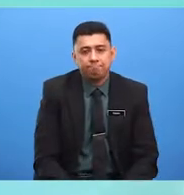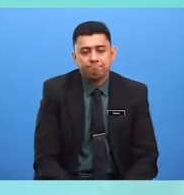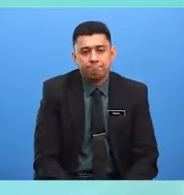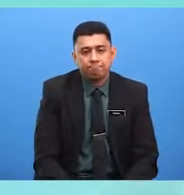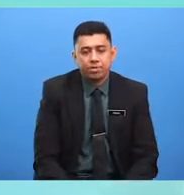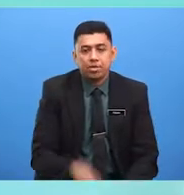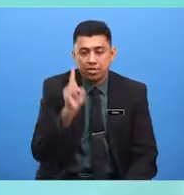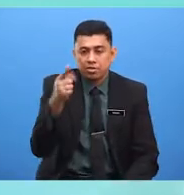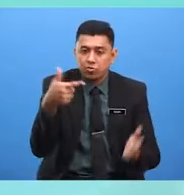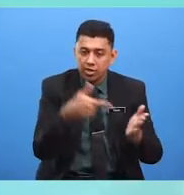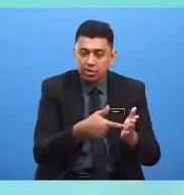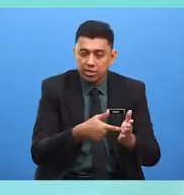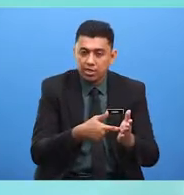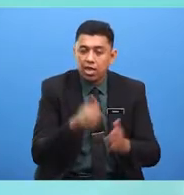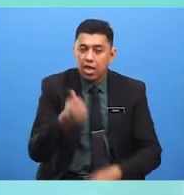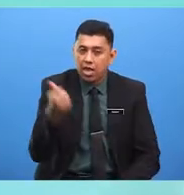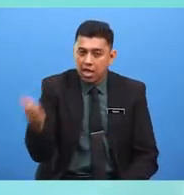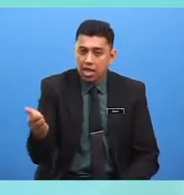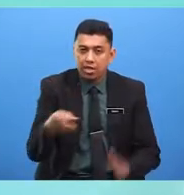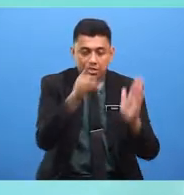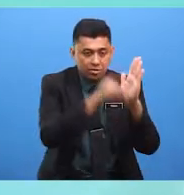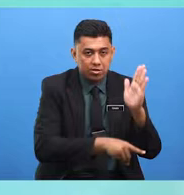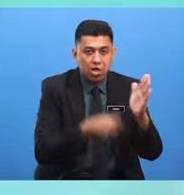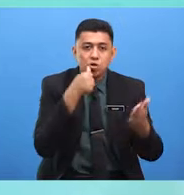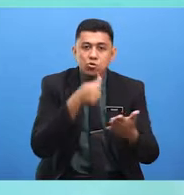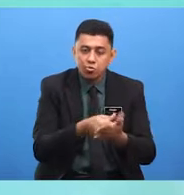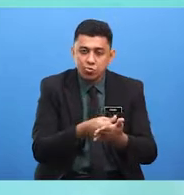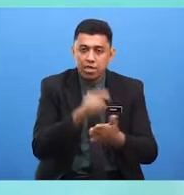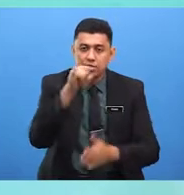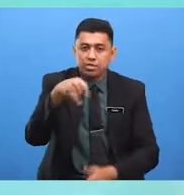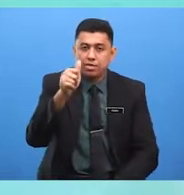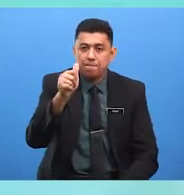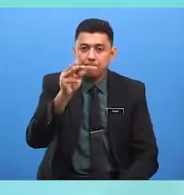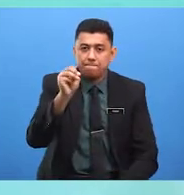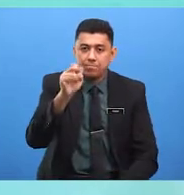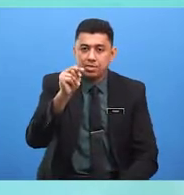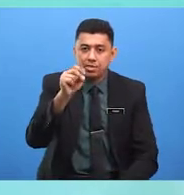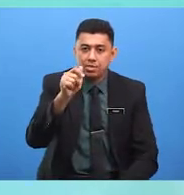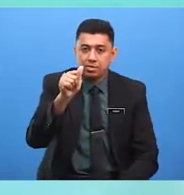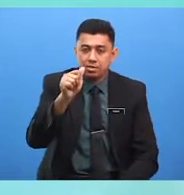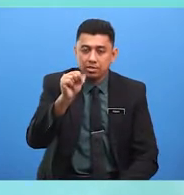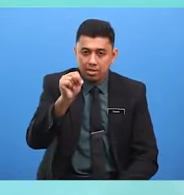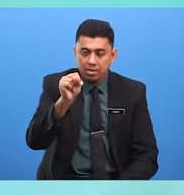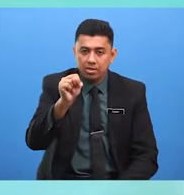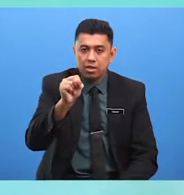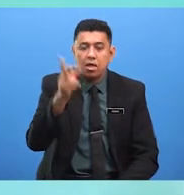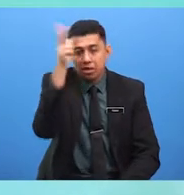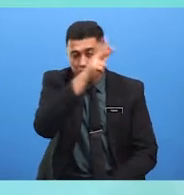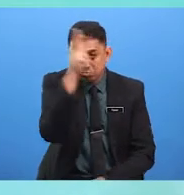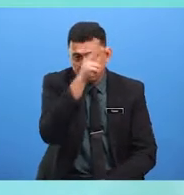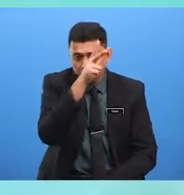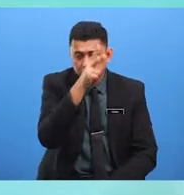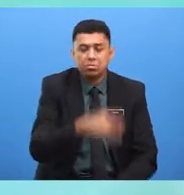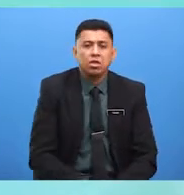satu lagi alat Dasa keuangan ilah surat jaminan kerajaan surat jaminan kerajaan merupakan surat